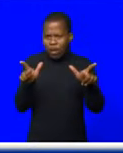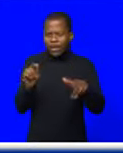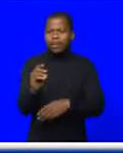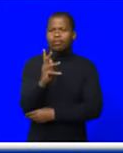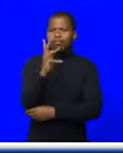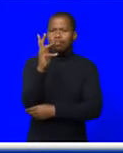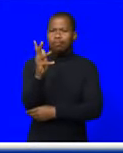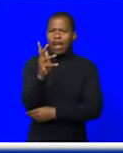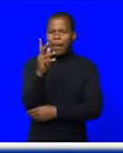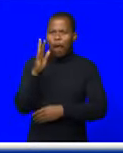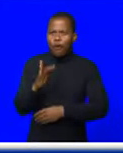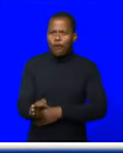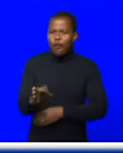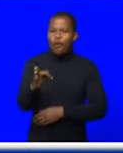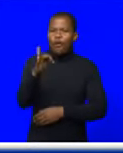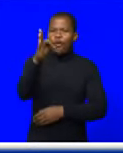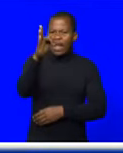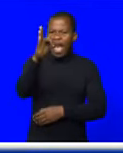lethu